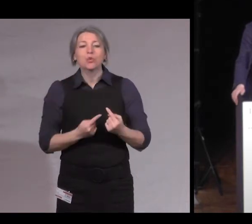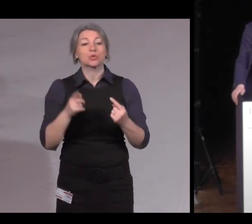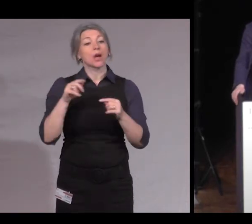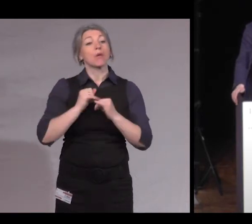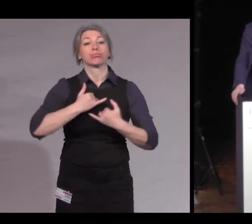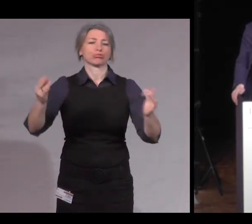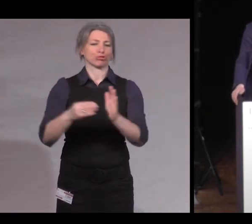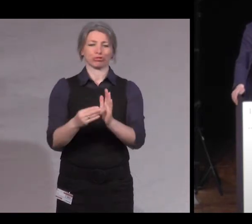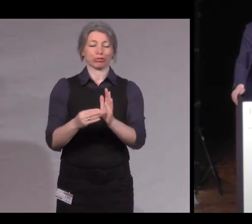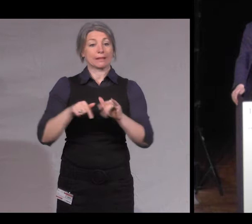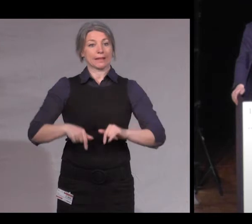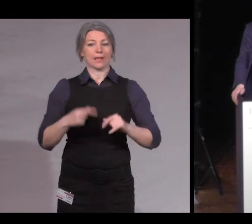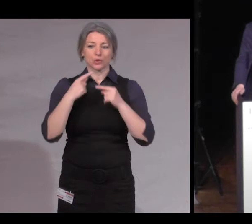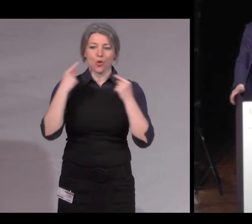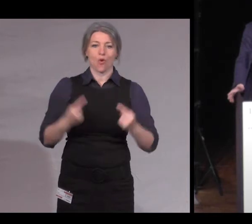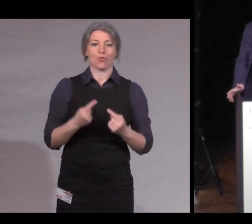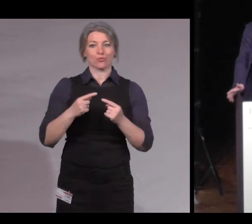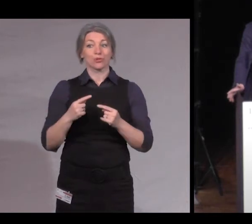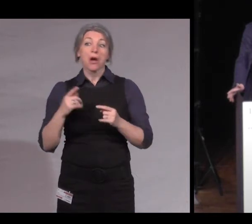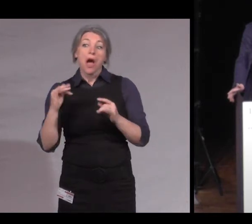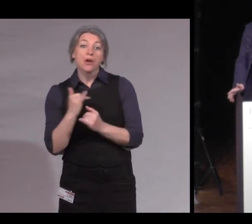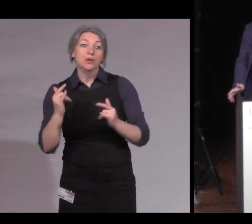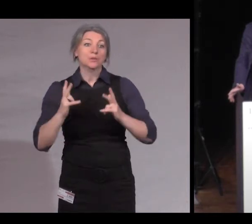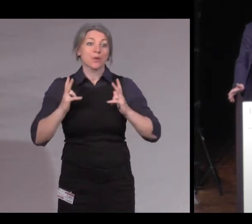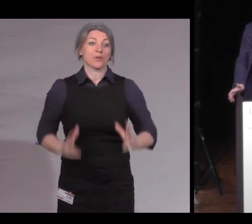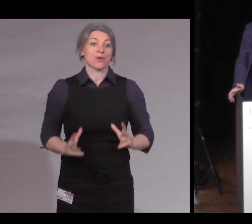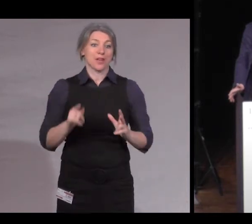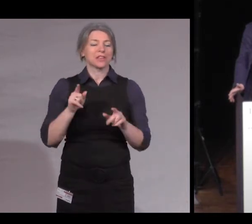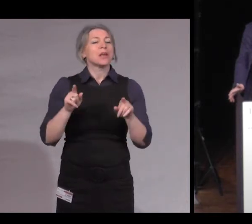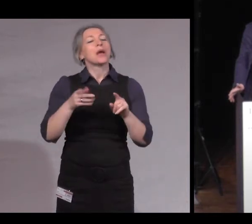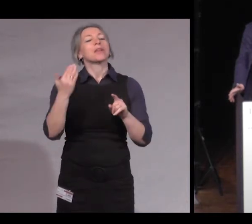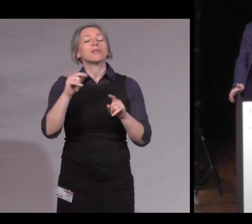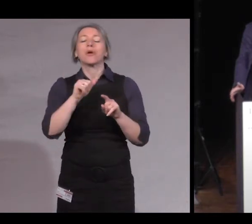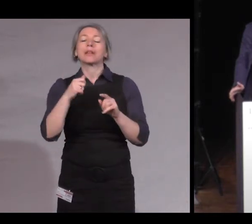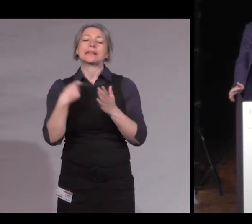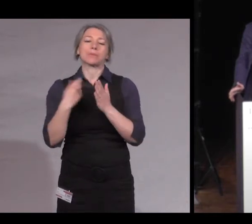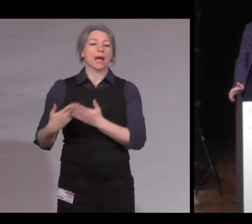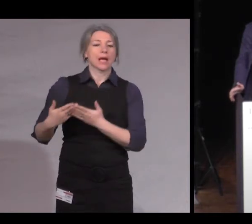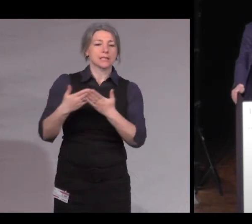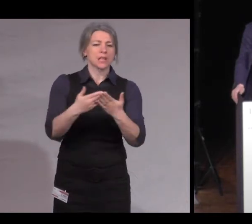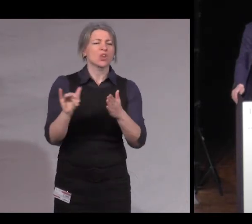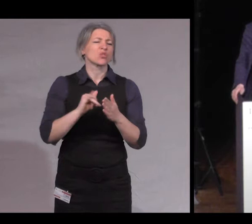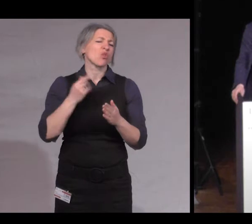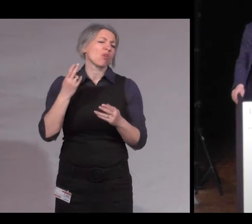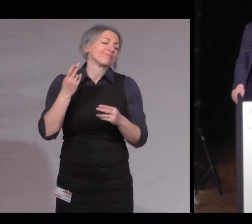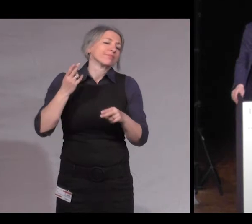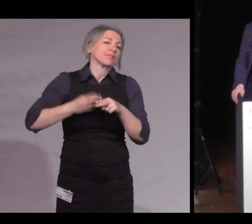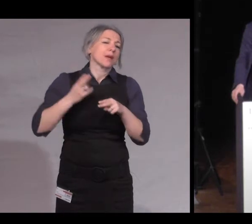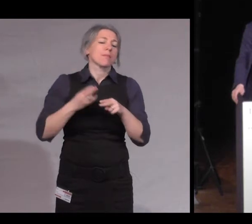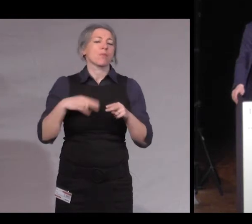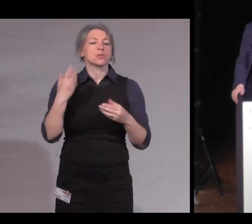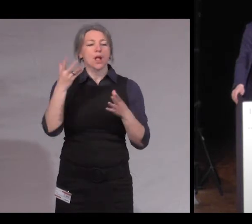který se testuje, který původně jako asistenční technologie pro Alzheimer zařízení a ošetřovací